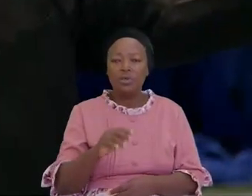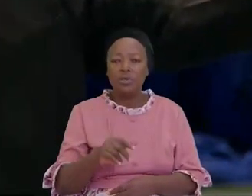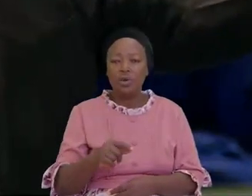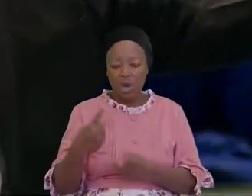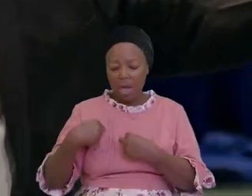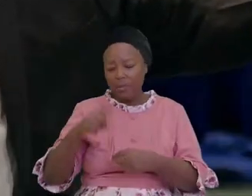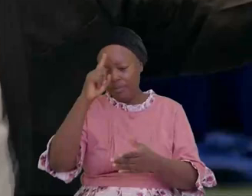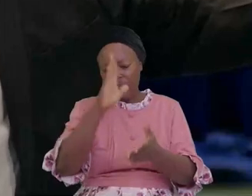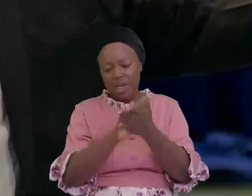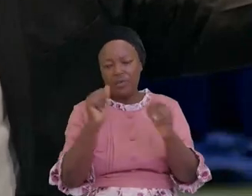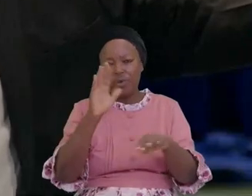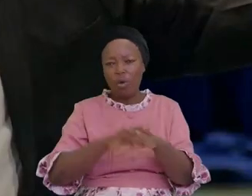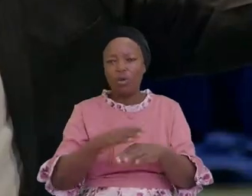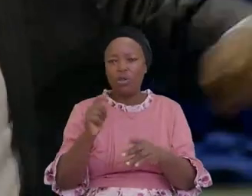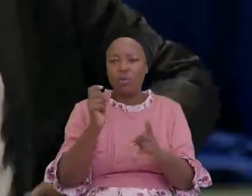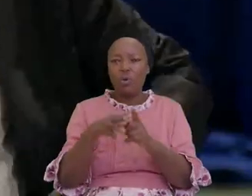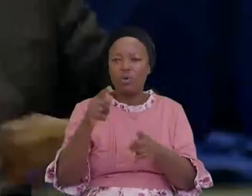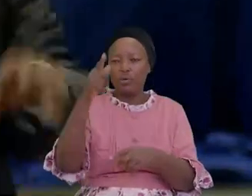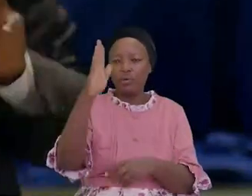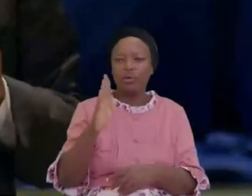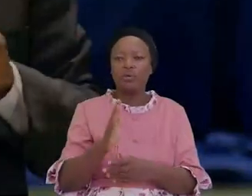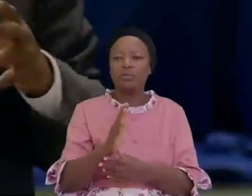Ton cœur croit à la parole de Dieu.